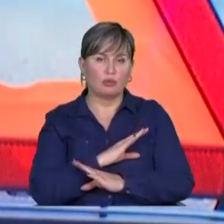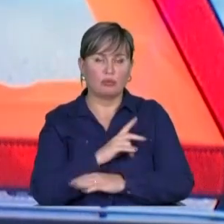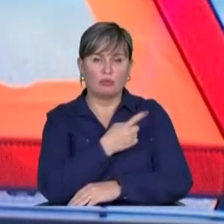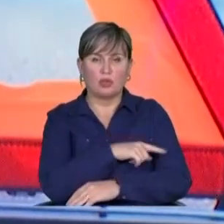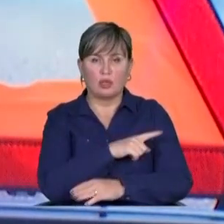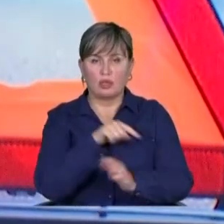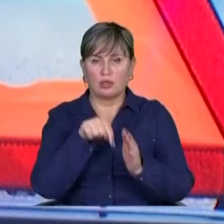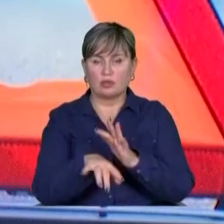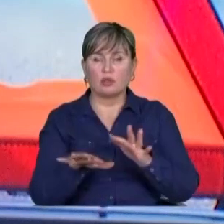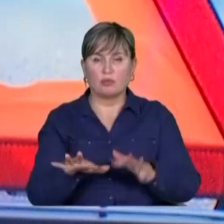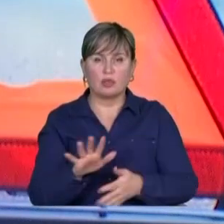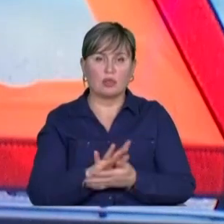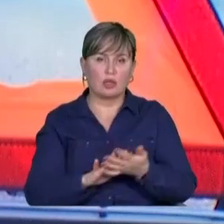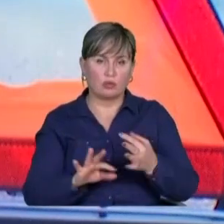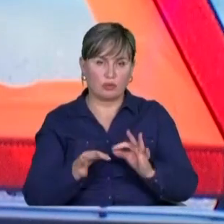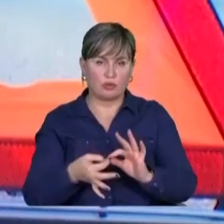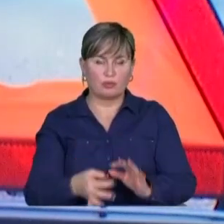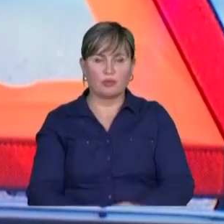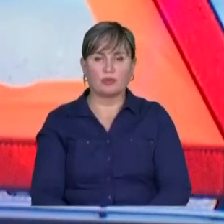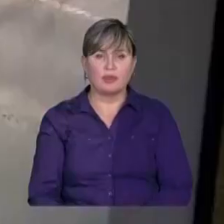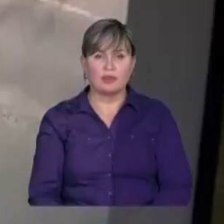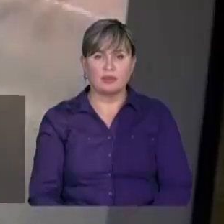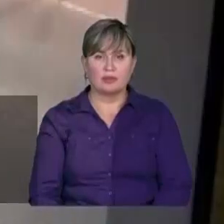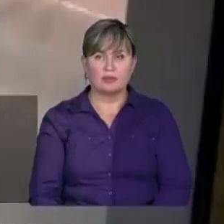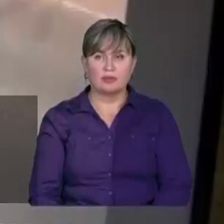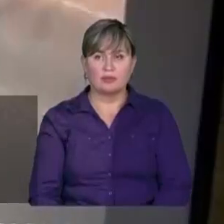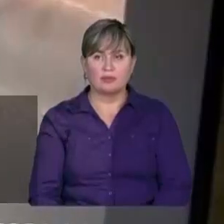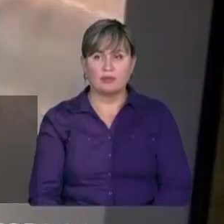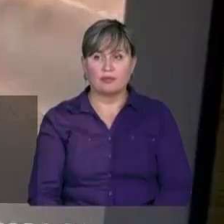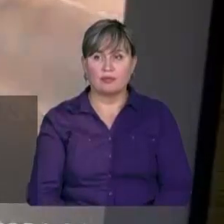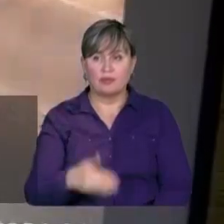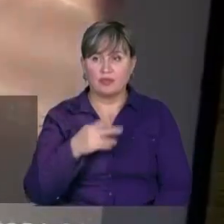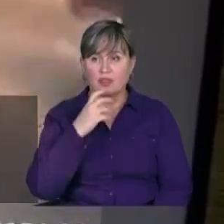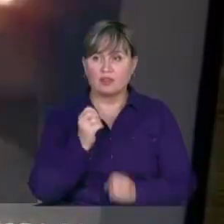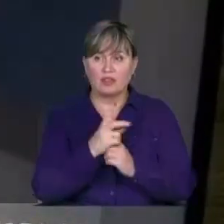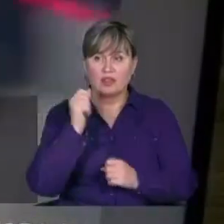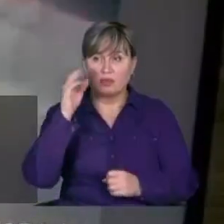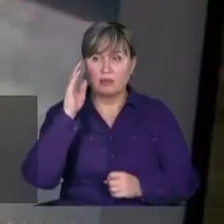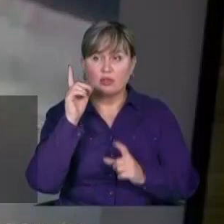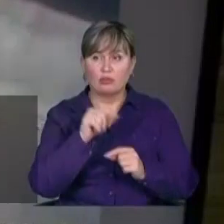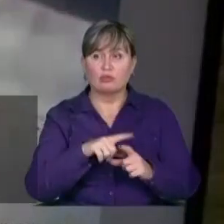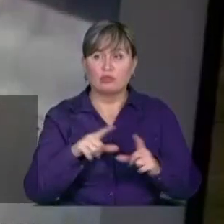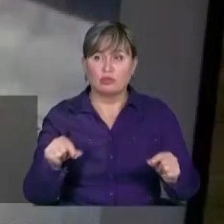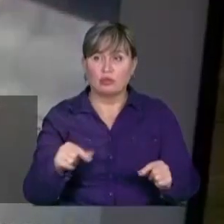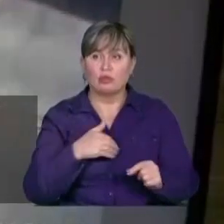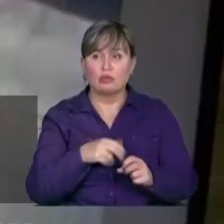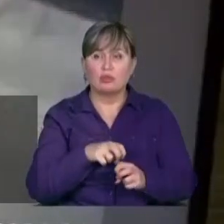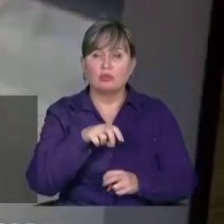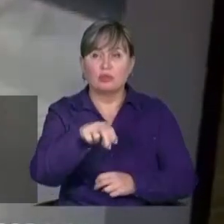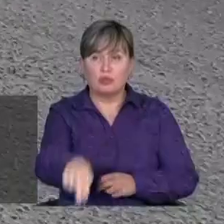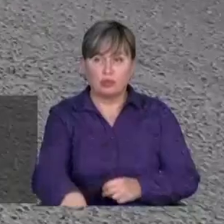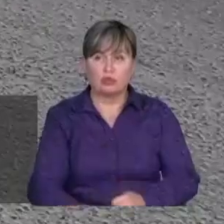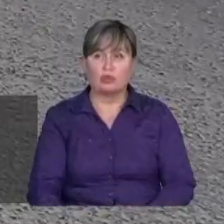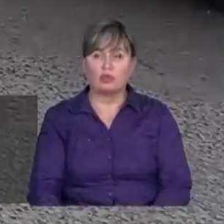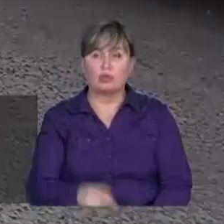больничной койке. Амина Усенова продолжит. На видео 12-летний мальчик идет в школу и пытается перейти пешеходный